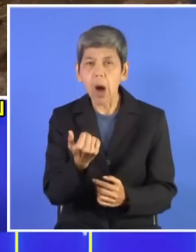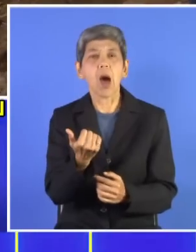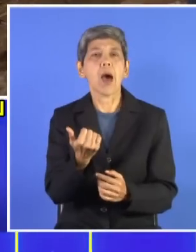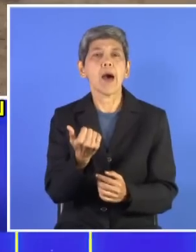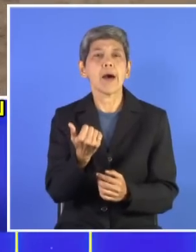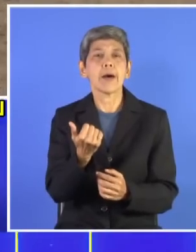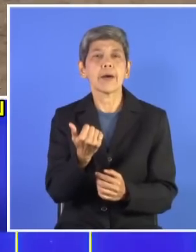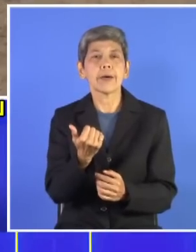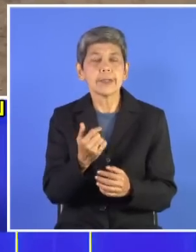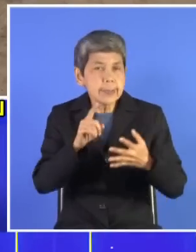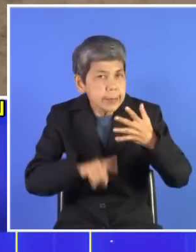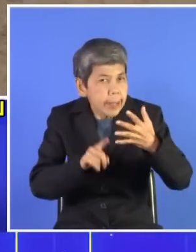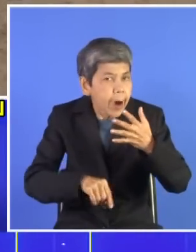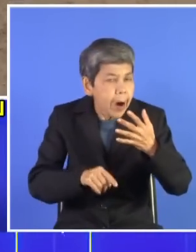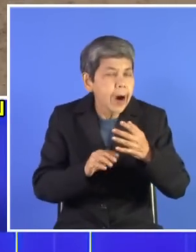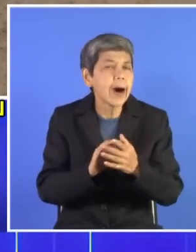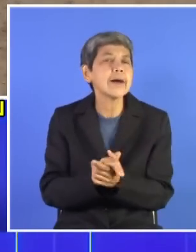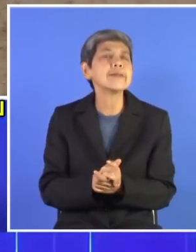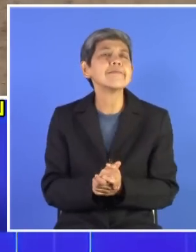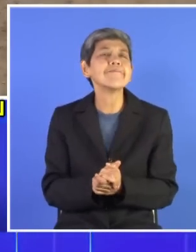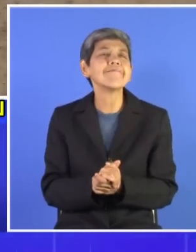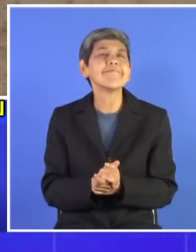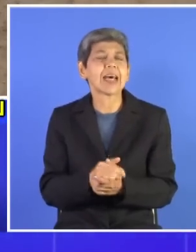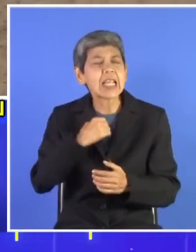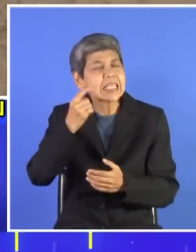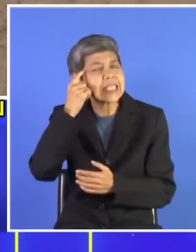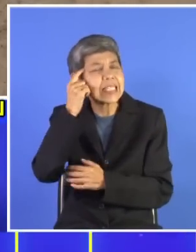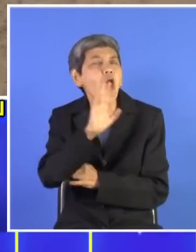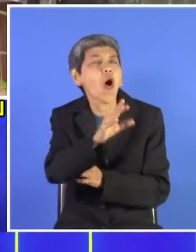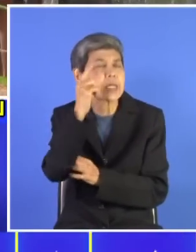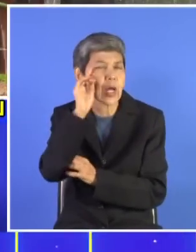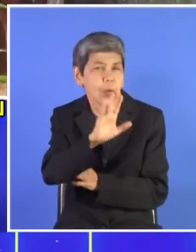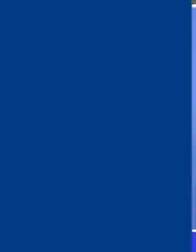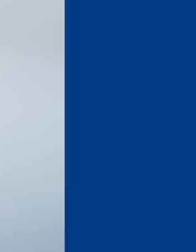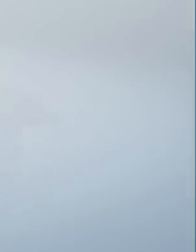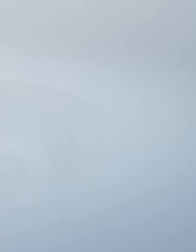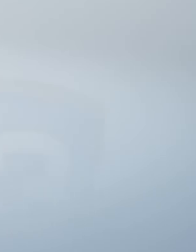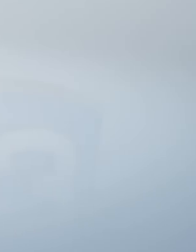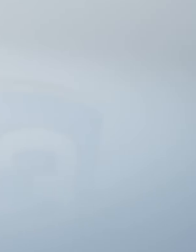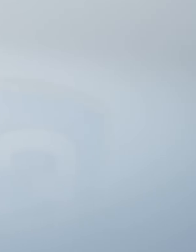สิ้นเดือนพอดีเลย ใช้วิจารณญาณด้วยนะคะในการรับชมนะ